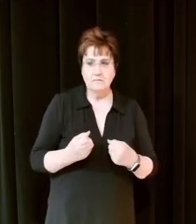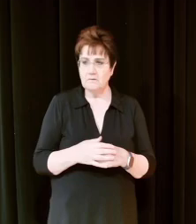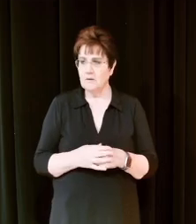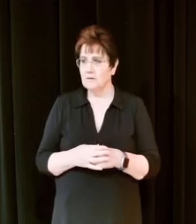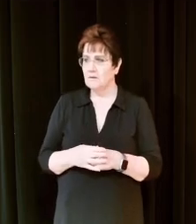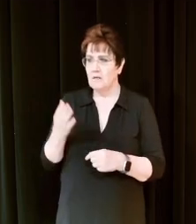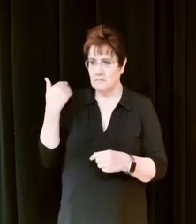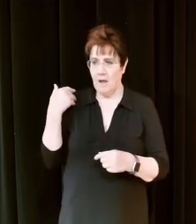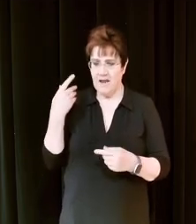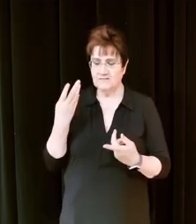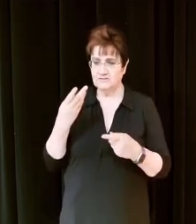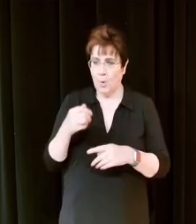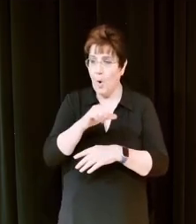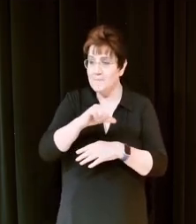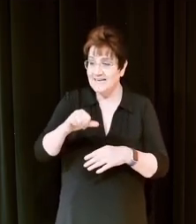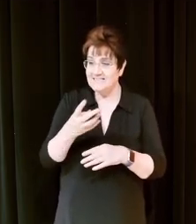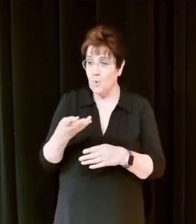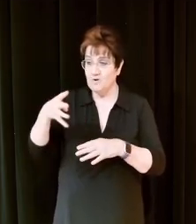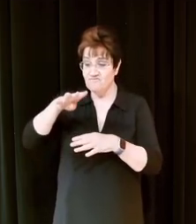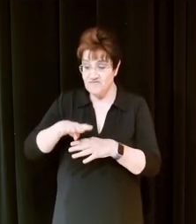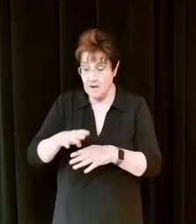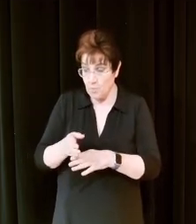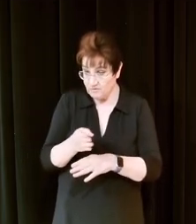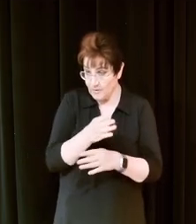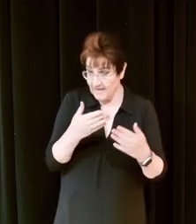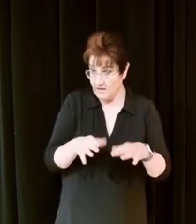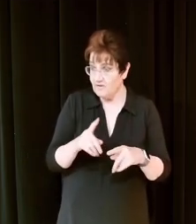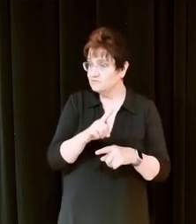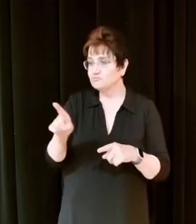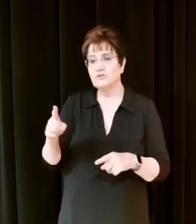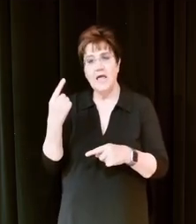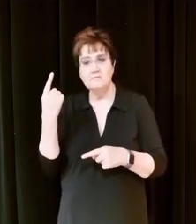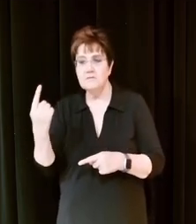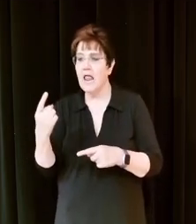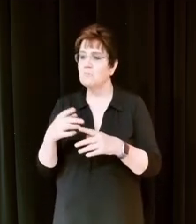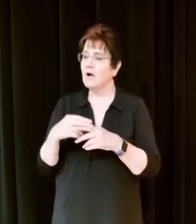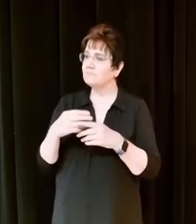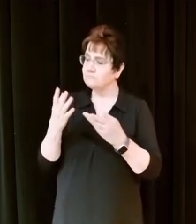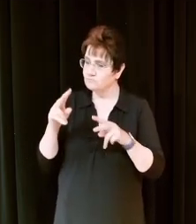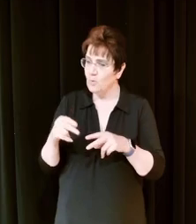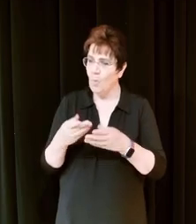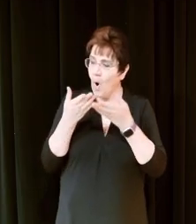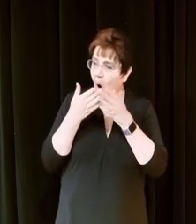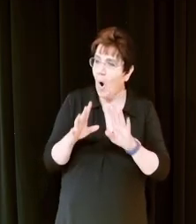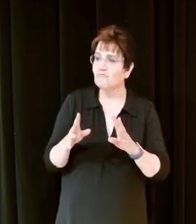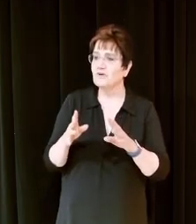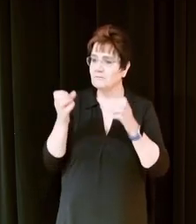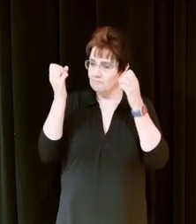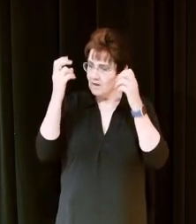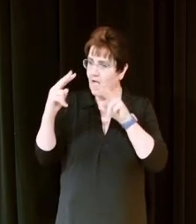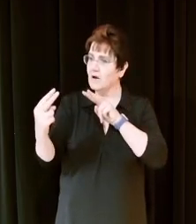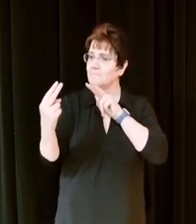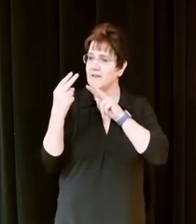nach der OP, das hat man ihr überhaupt nicht angesehen, wirkt sehr offen, hat einen direkten, klaren Blick und Händedruck, ist auch im Gespräch